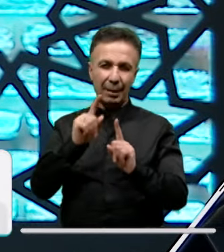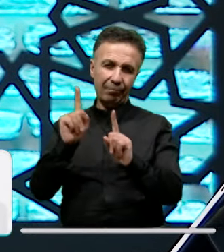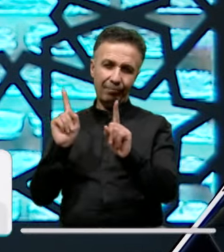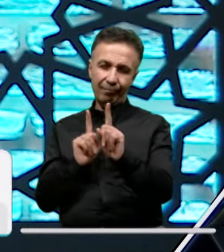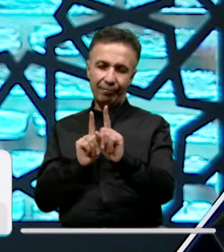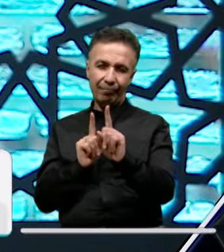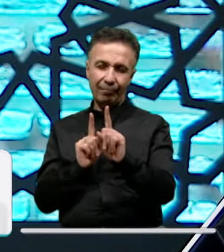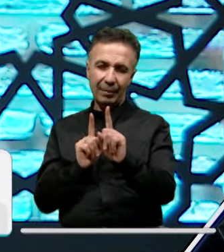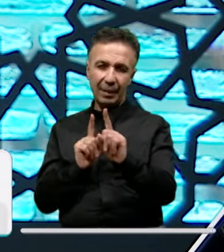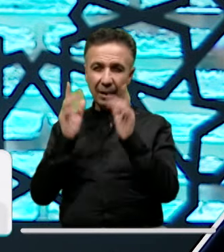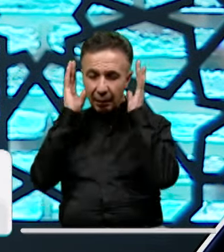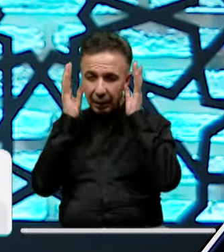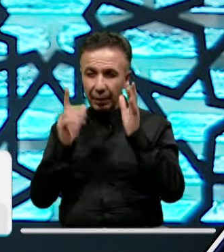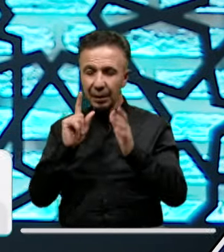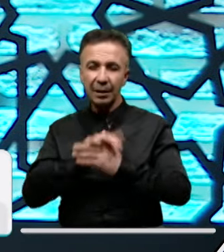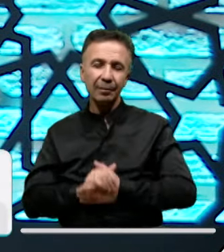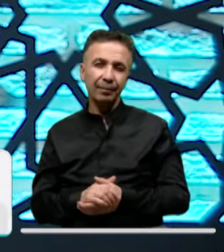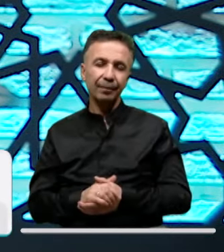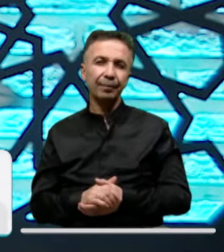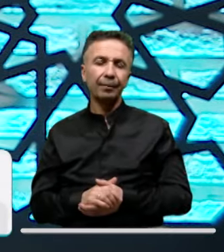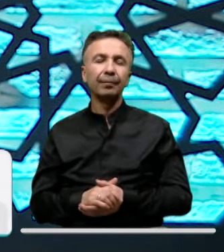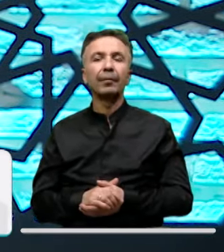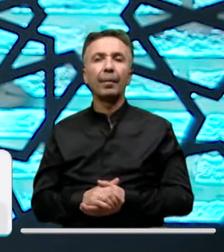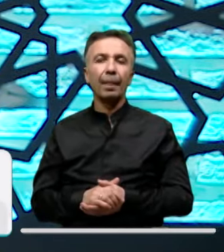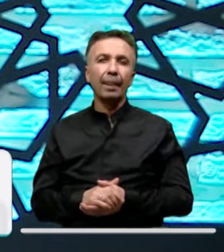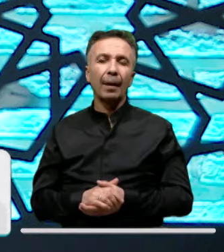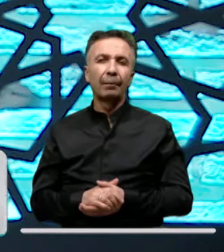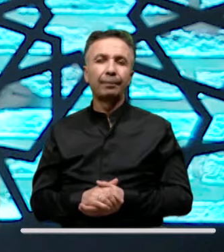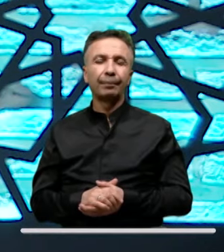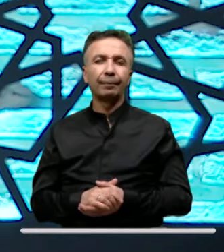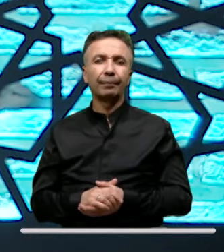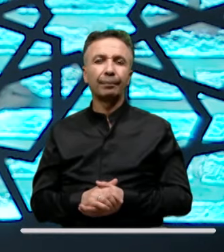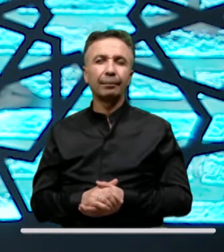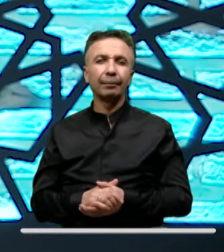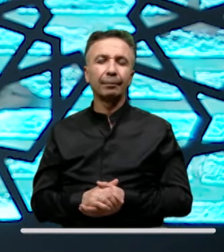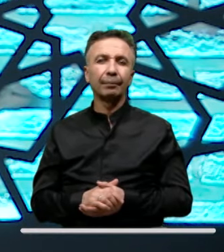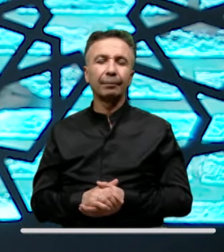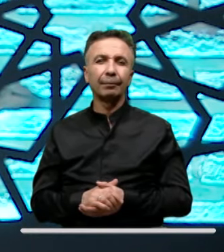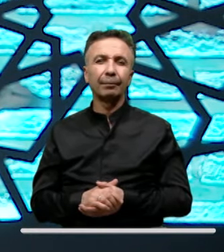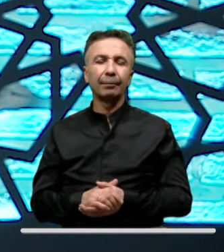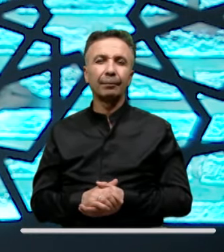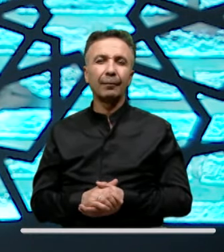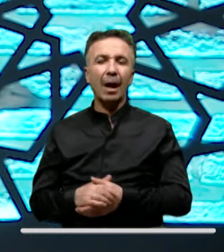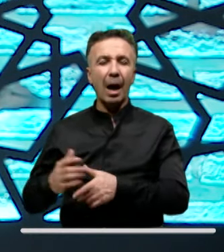Tabii ki. Peki. Bir telefon bağlantımız daha var. Hatay'a gidiyoruz. Eda Hanım hattımızda.